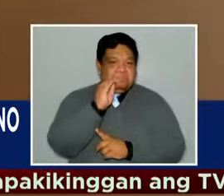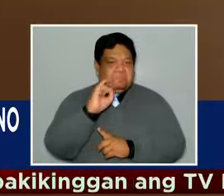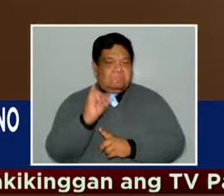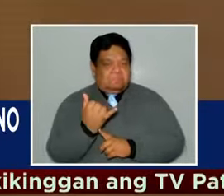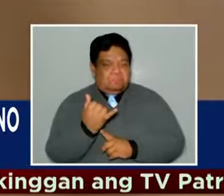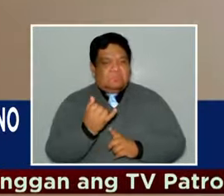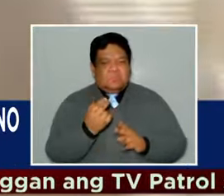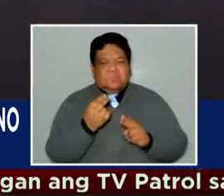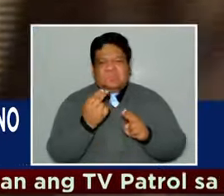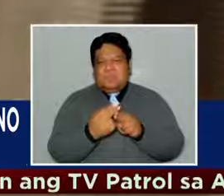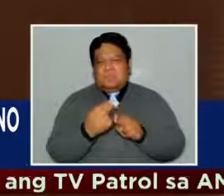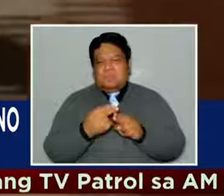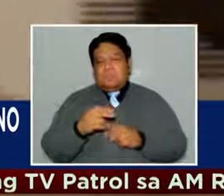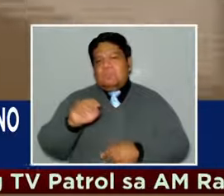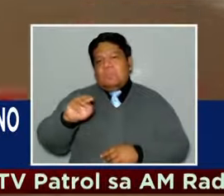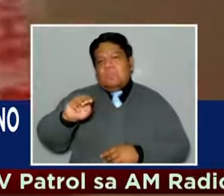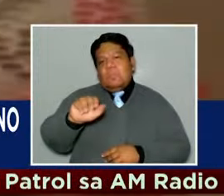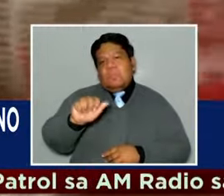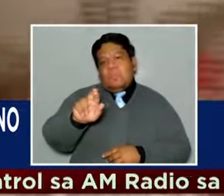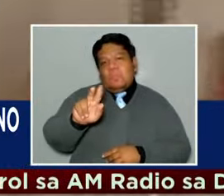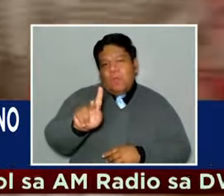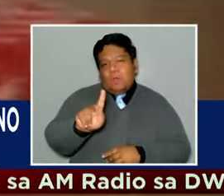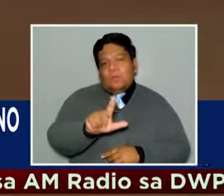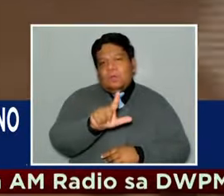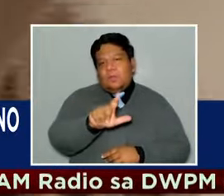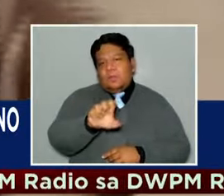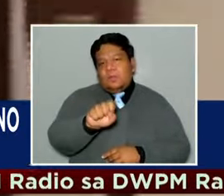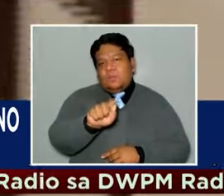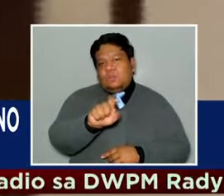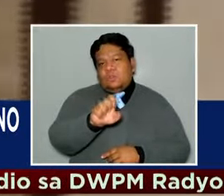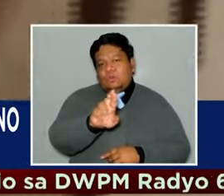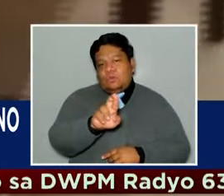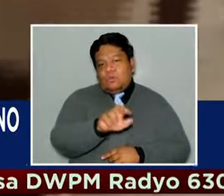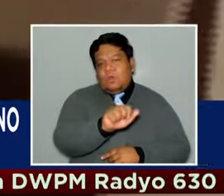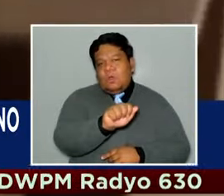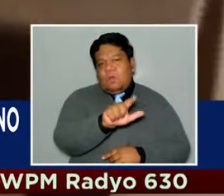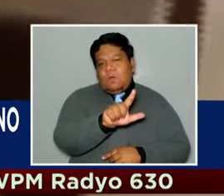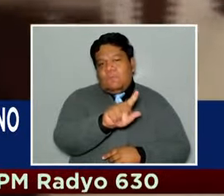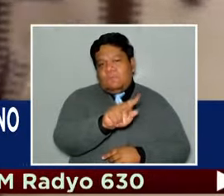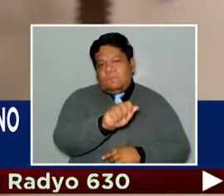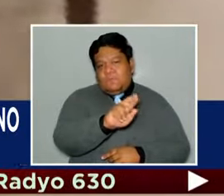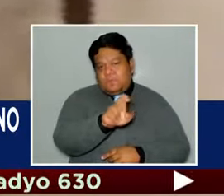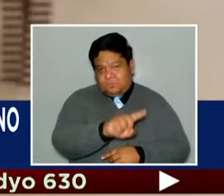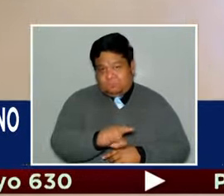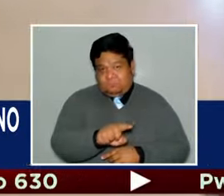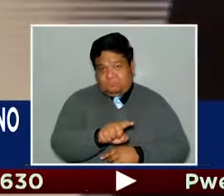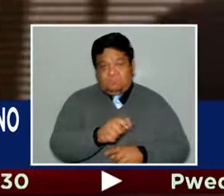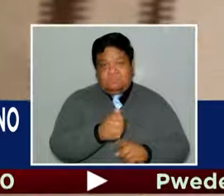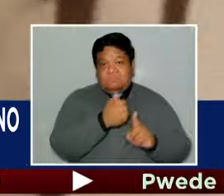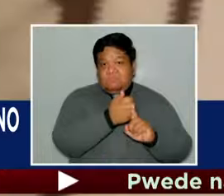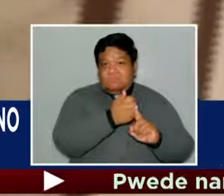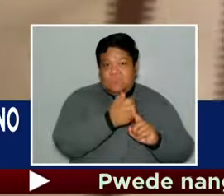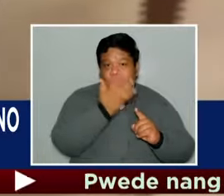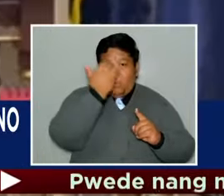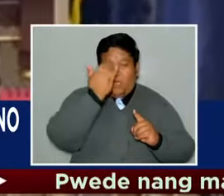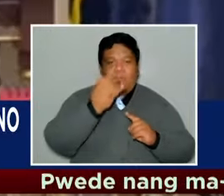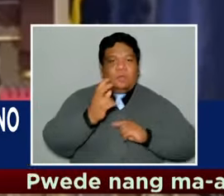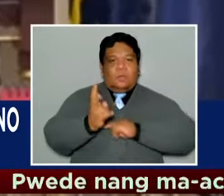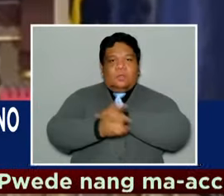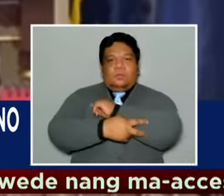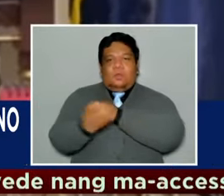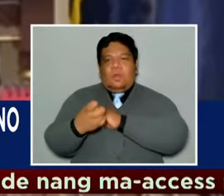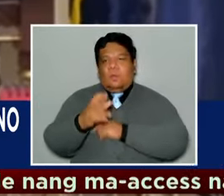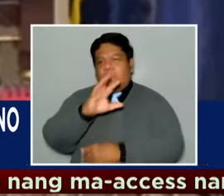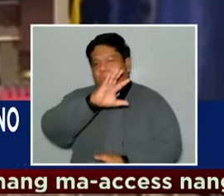Alvarez matapos tangayin umano nito ang nasa 20 milyong pisong halaga ng pera at alahas ng kanya mga naging kliyente.